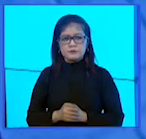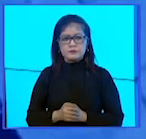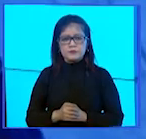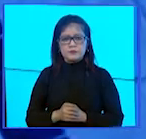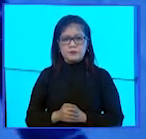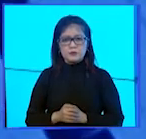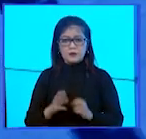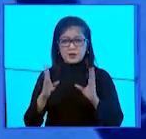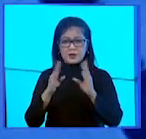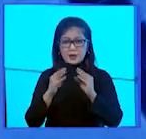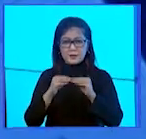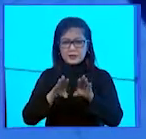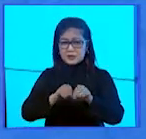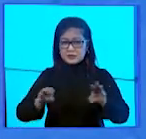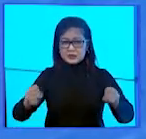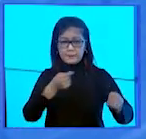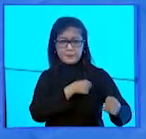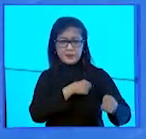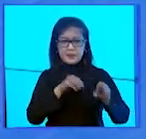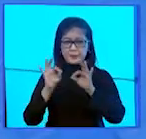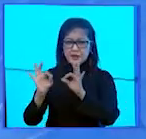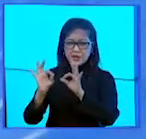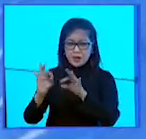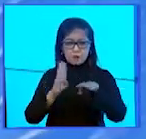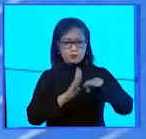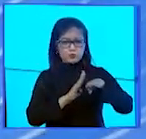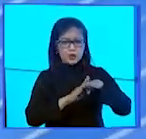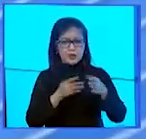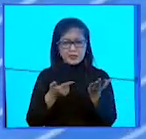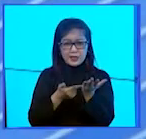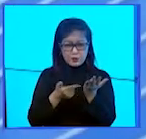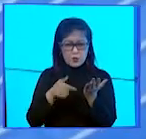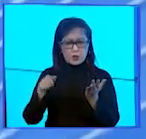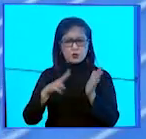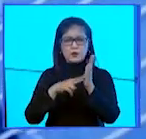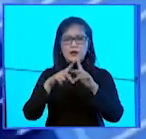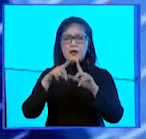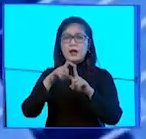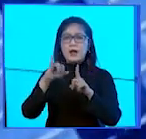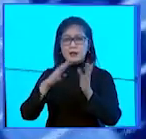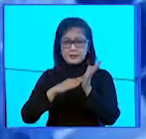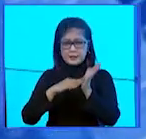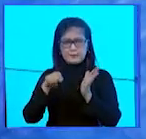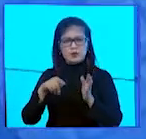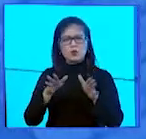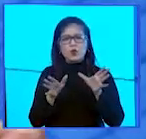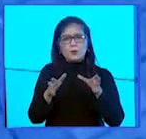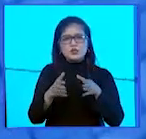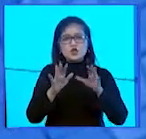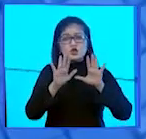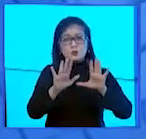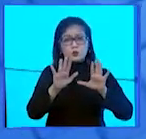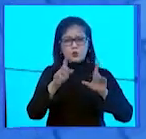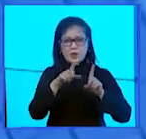di Indonesia saat ini tengah berlangsung rapat kerja Menteri Pendidikan Kebudayaan riset dan teknologi nadiem Makarim dengan komisi 10 DPR apa saja yang